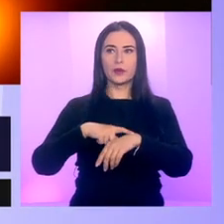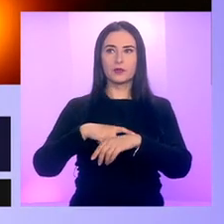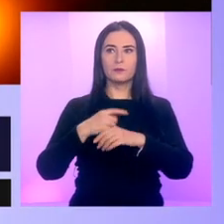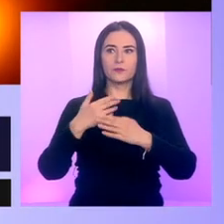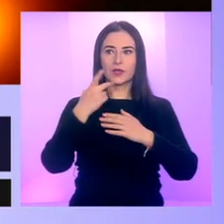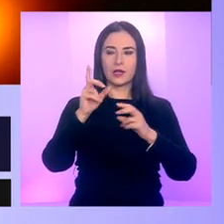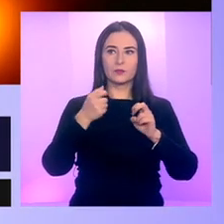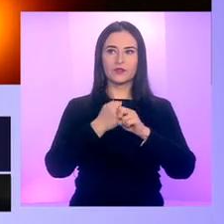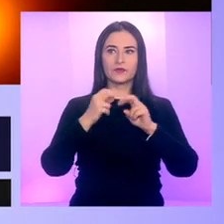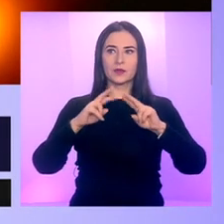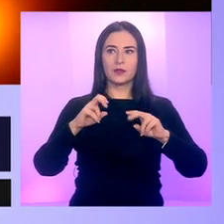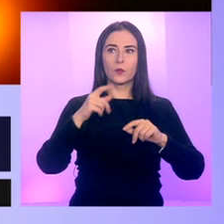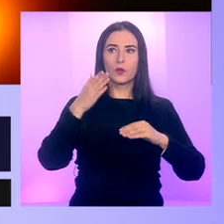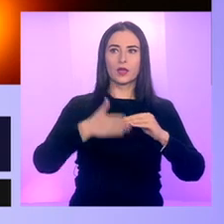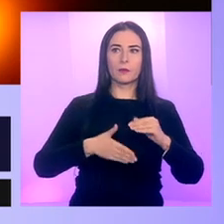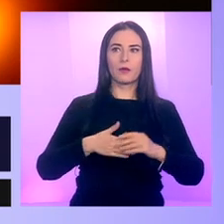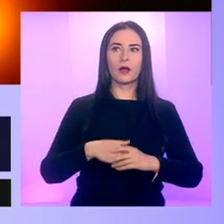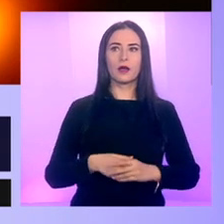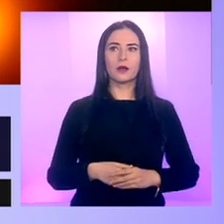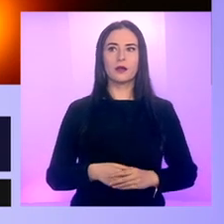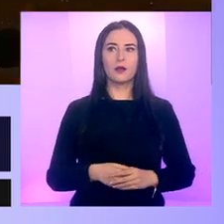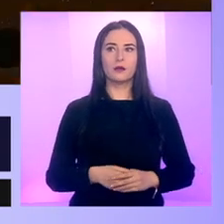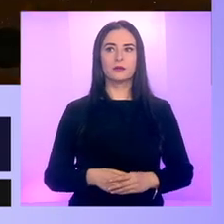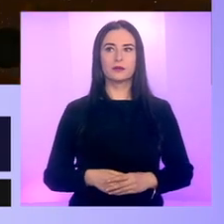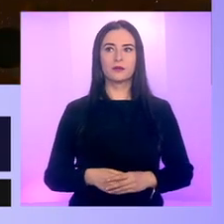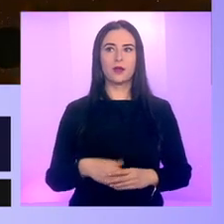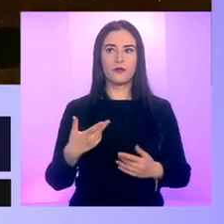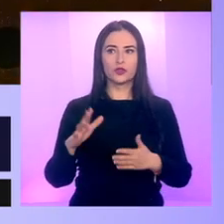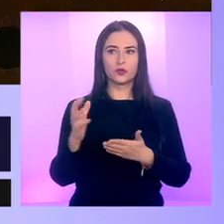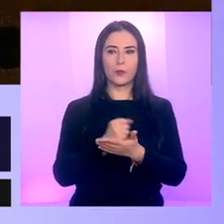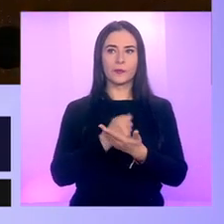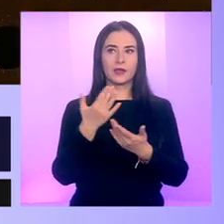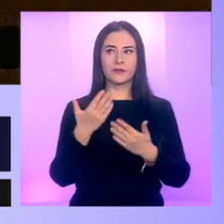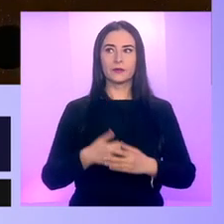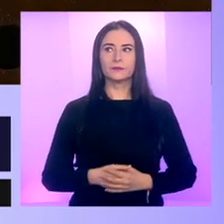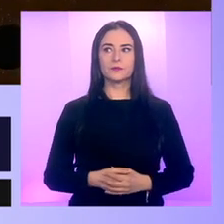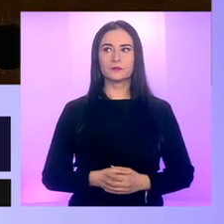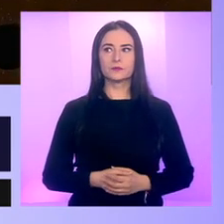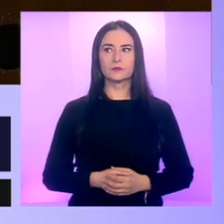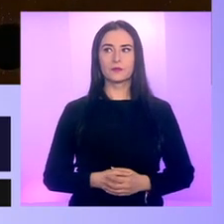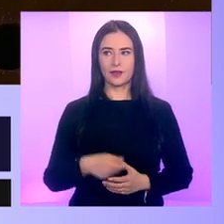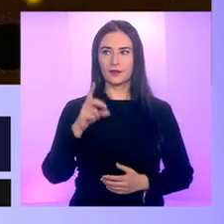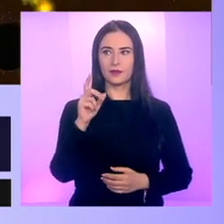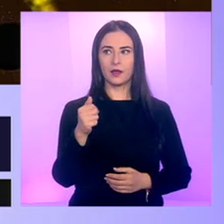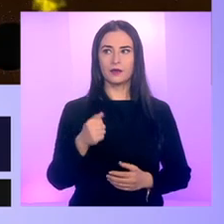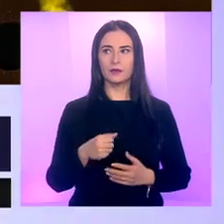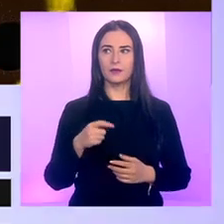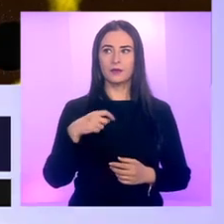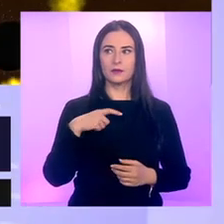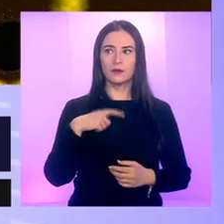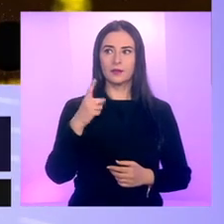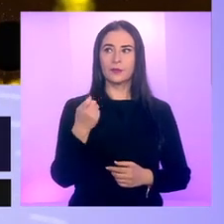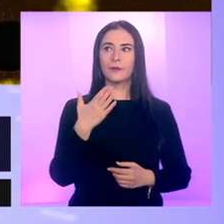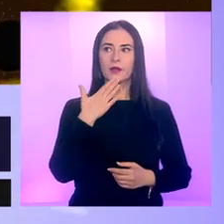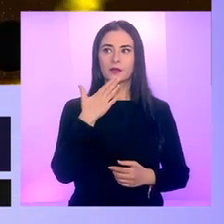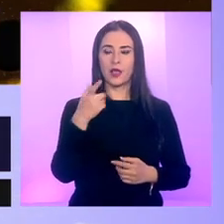este unul veridic, în demonstrarea acestei teorii susținută de Stephen Hawking? Da. Trebuie spus, așa